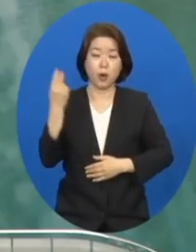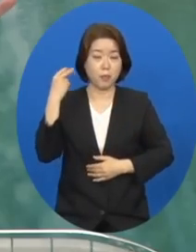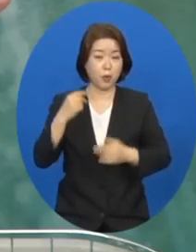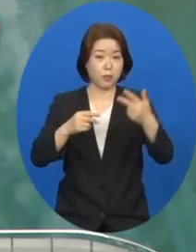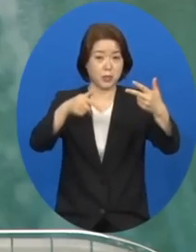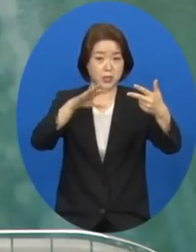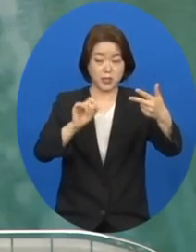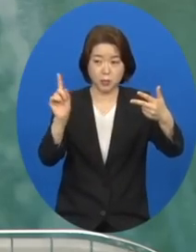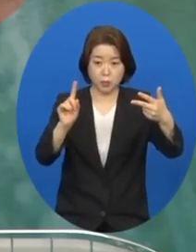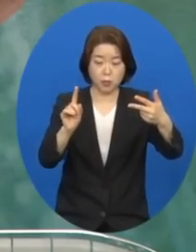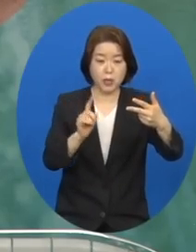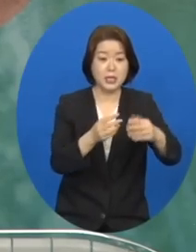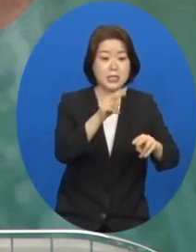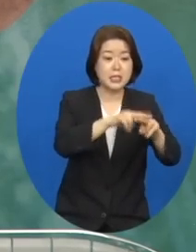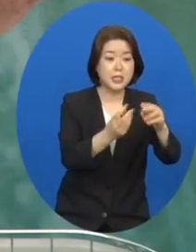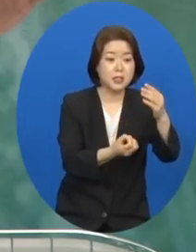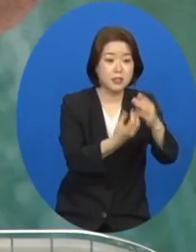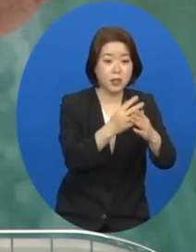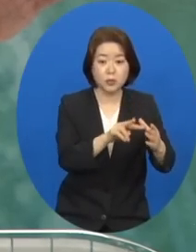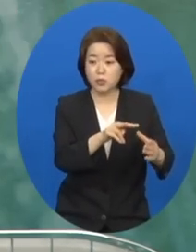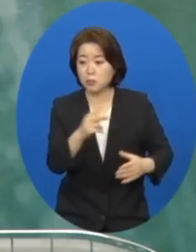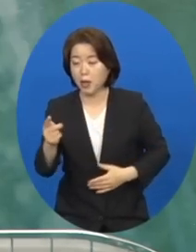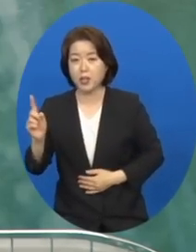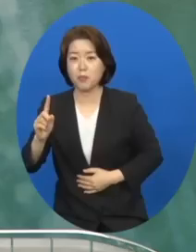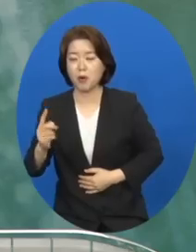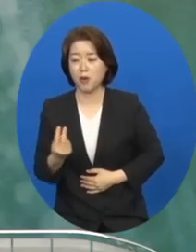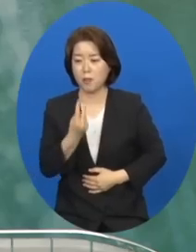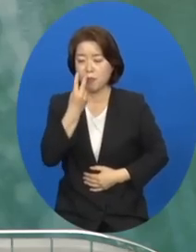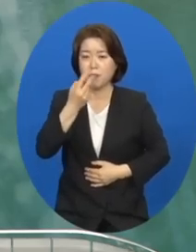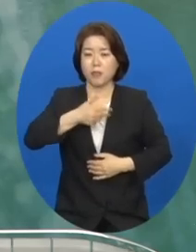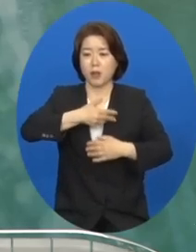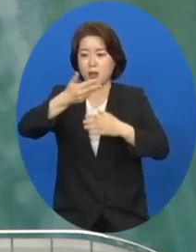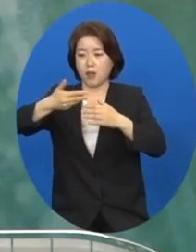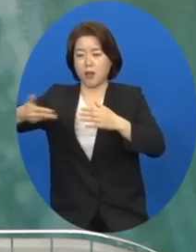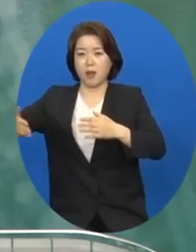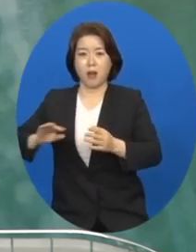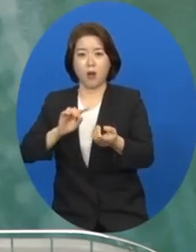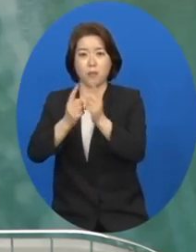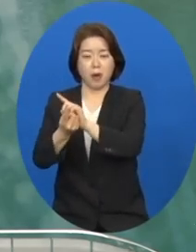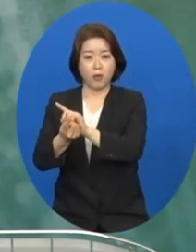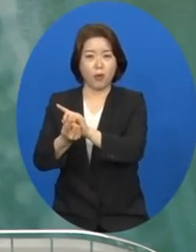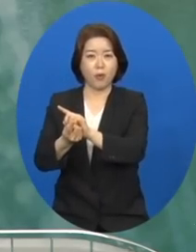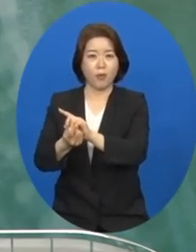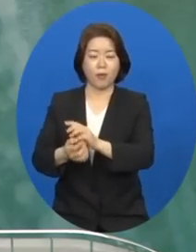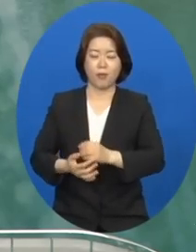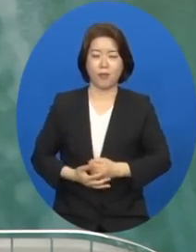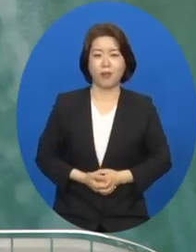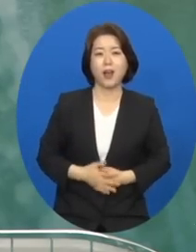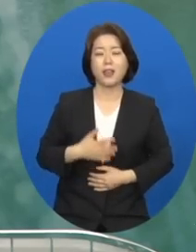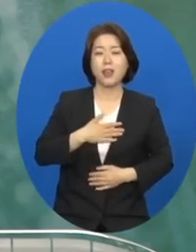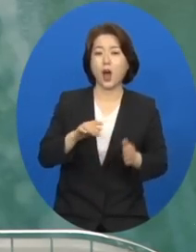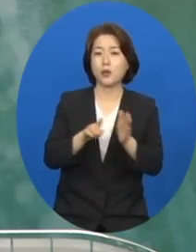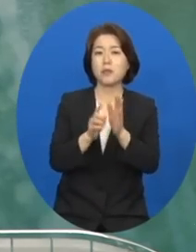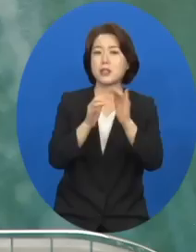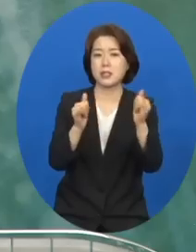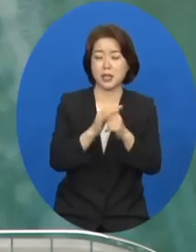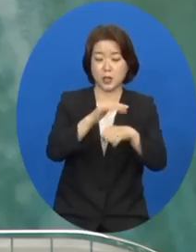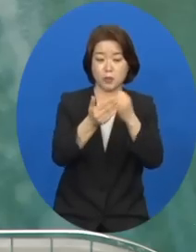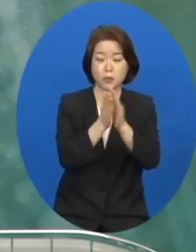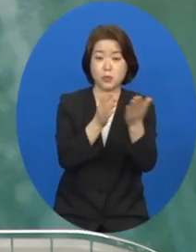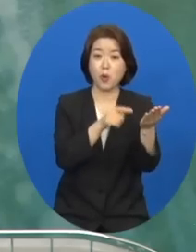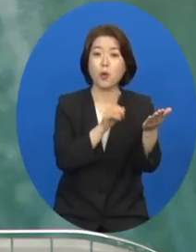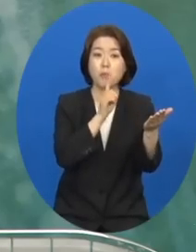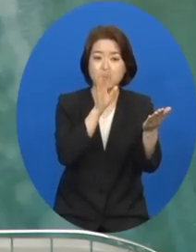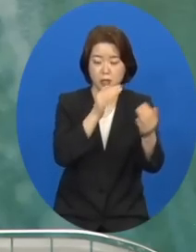샘을 어떻게 바뀌죠 생수의 강 으로 바뀝니다 그래서 7장 38 절에 나를 믿는 사람은 성경이 말한 바와 같이 그의